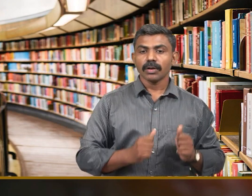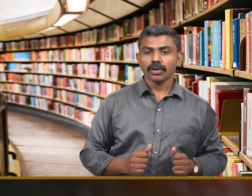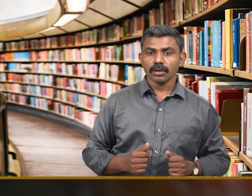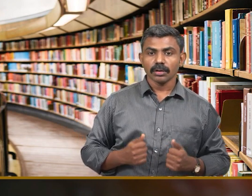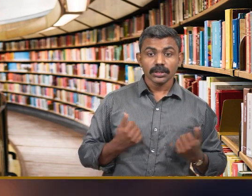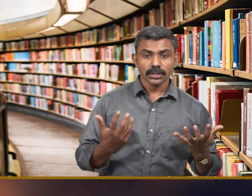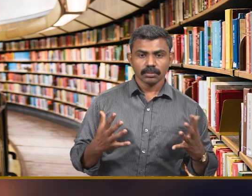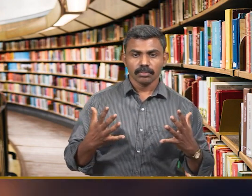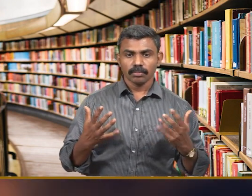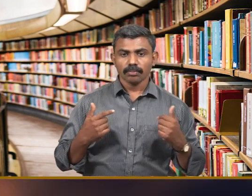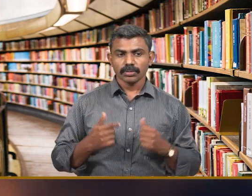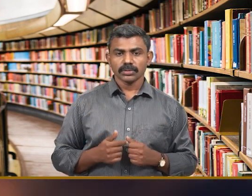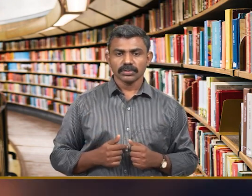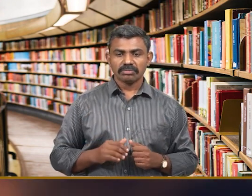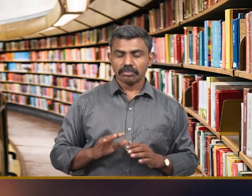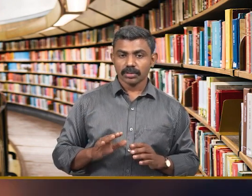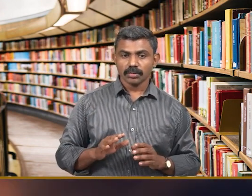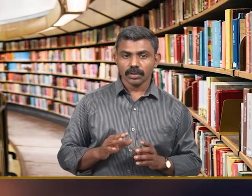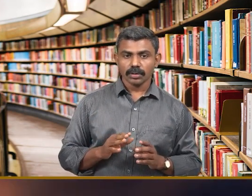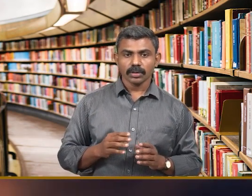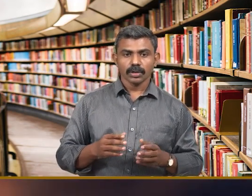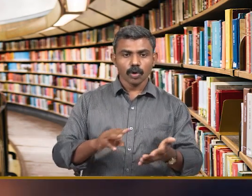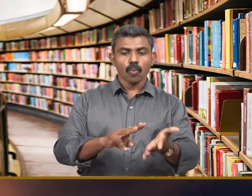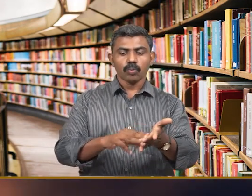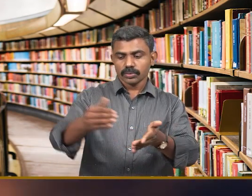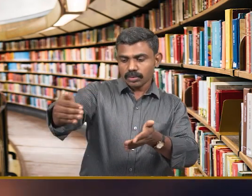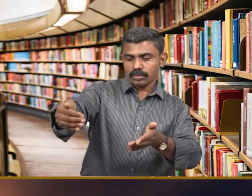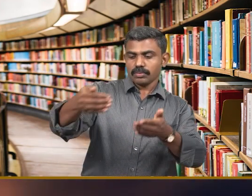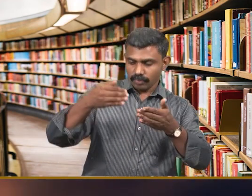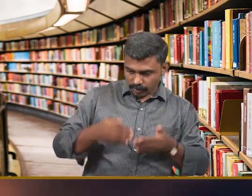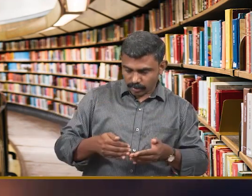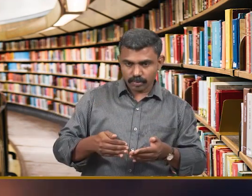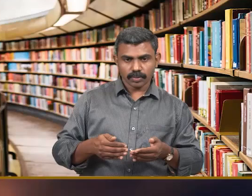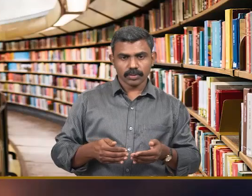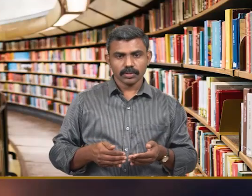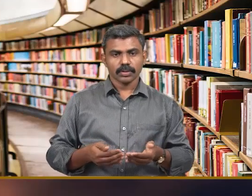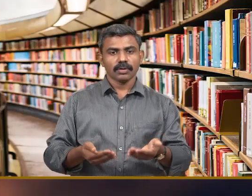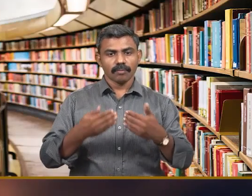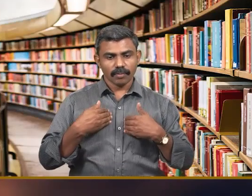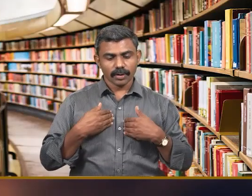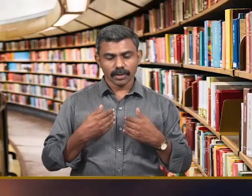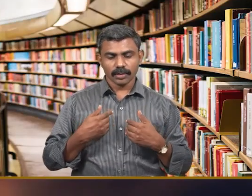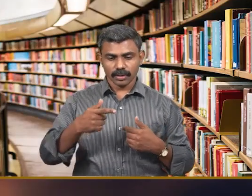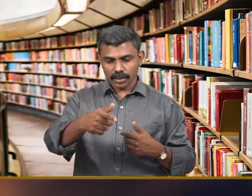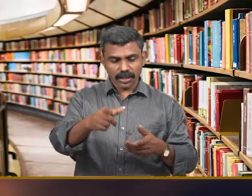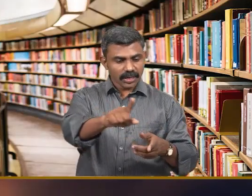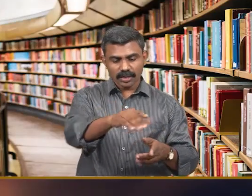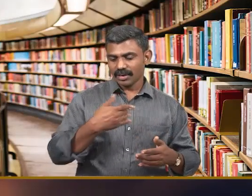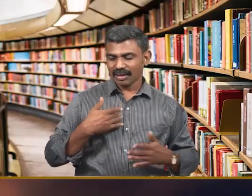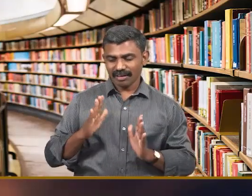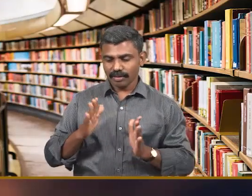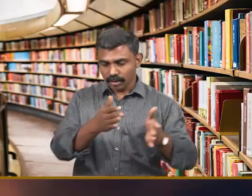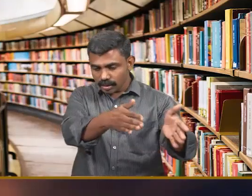போச்சு, சரி வேண்டாம் அப்படின்னு சொல்லிட்டு என்ன பண்ணுறாரு, முசோலினியை மனப்பூர்வமாக வரவேற்கிறார், வாங்க நீங்கள் வந்து ஆட்சி பண்ணுங்கள்,